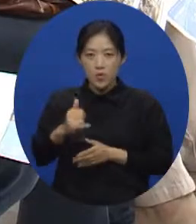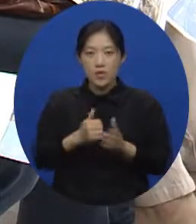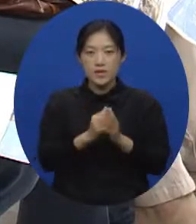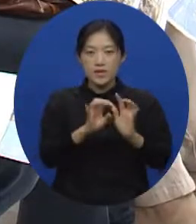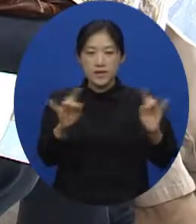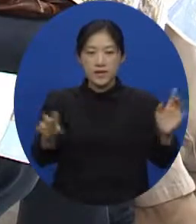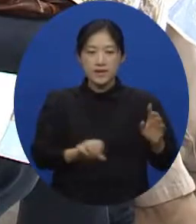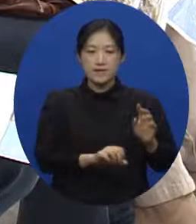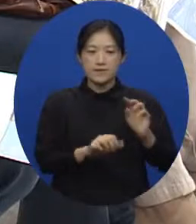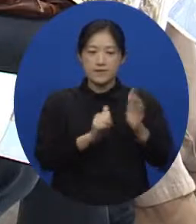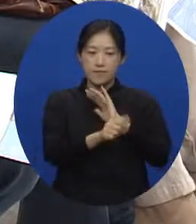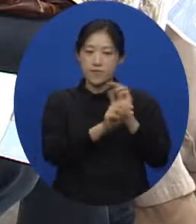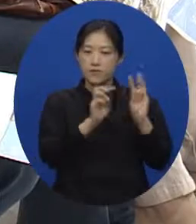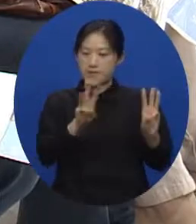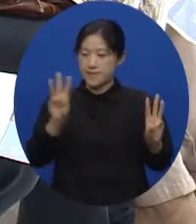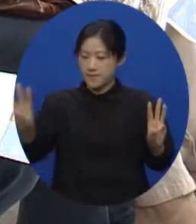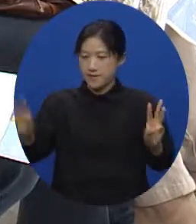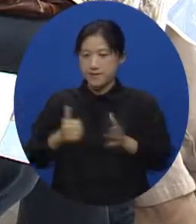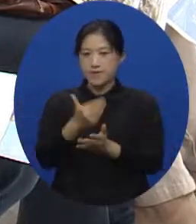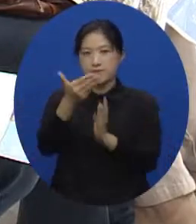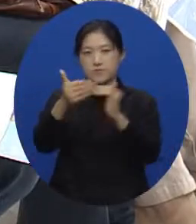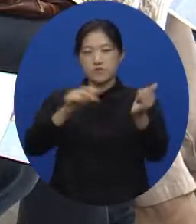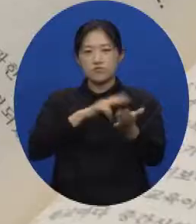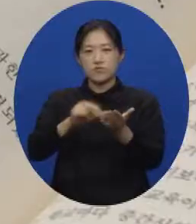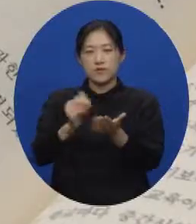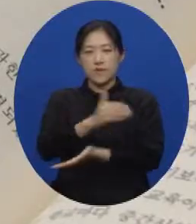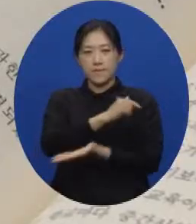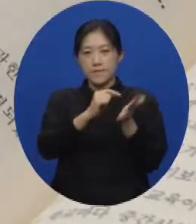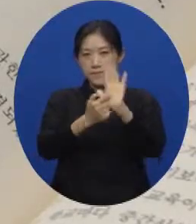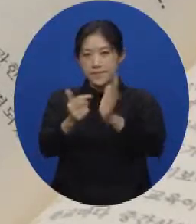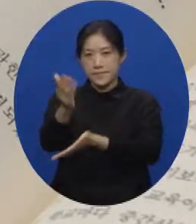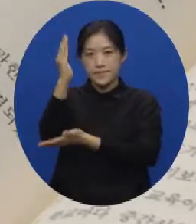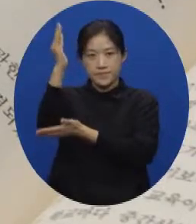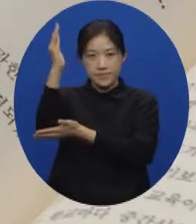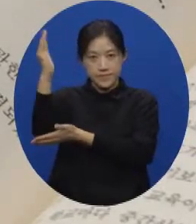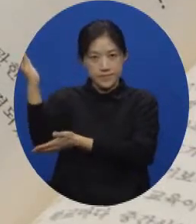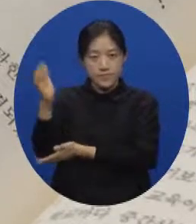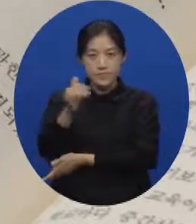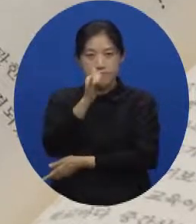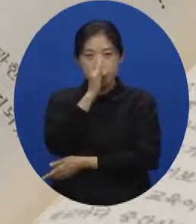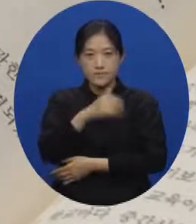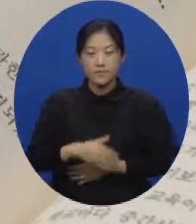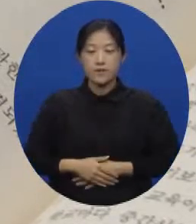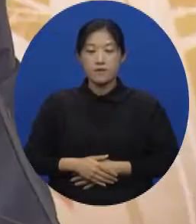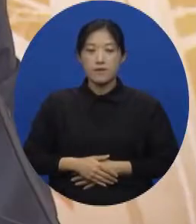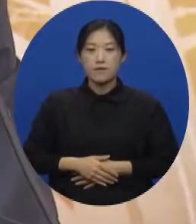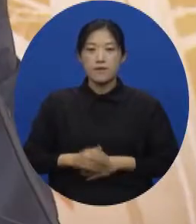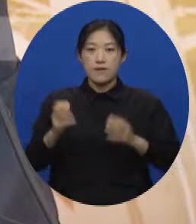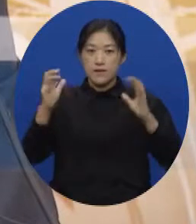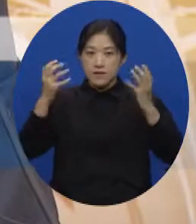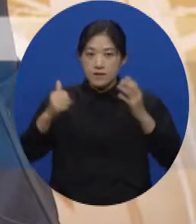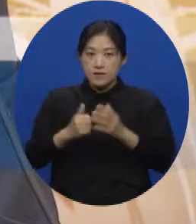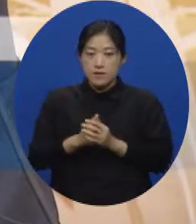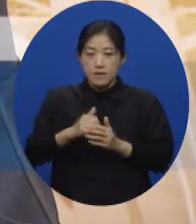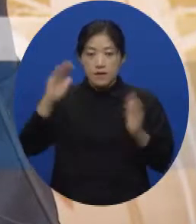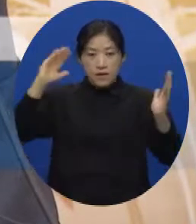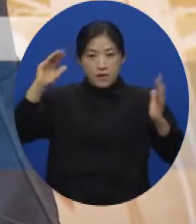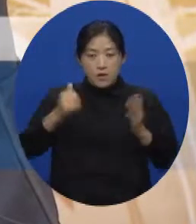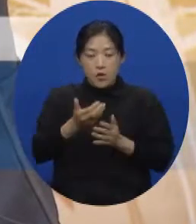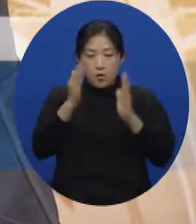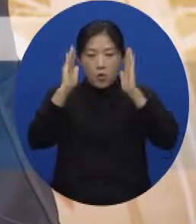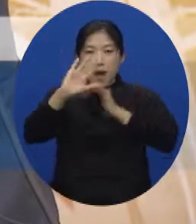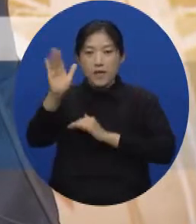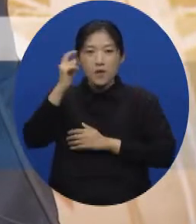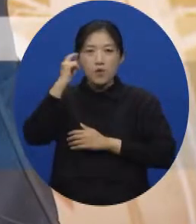학부모 등각 3명씩 9명의 주제별 발표가 이뤄졌는데요. 아이들이 공부하지 않는